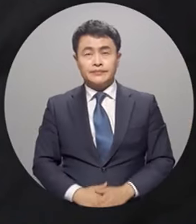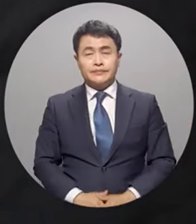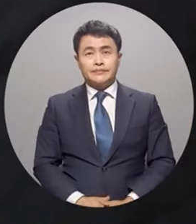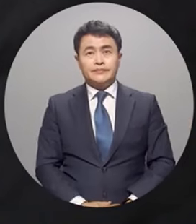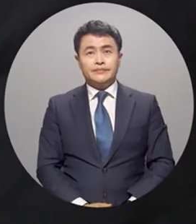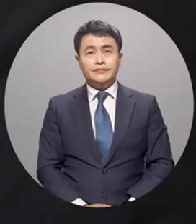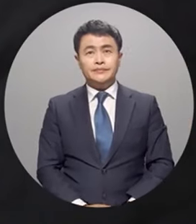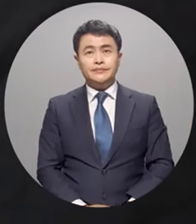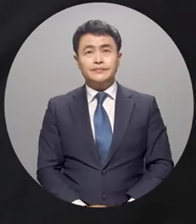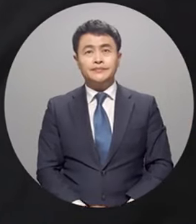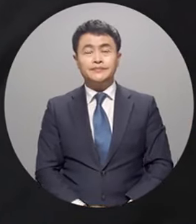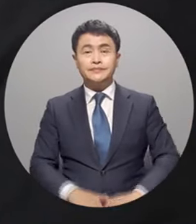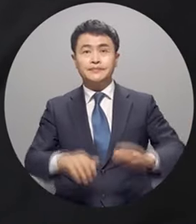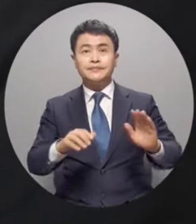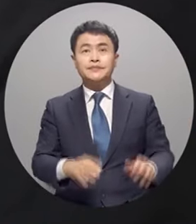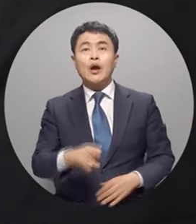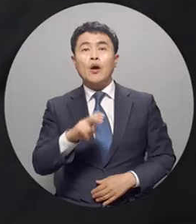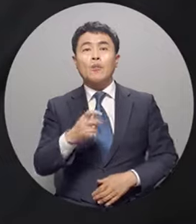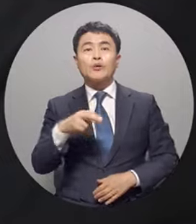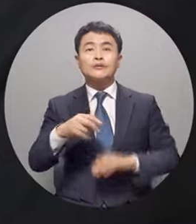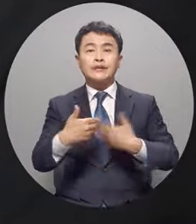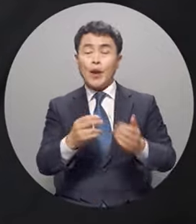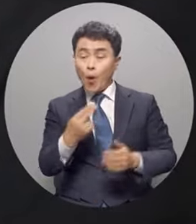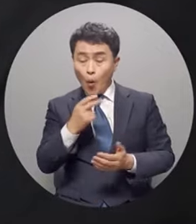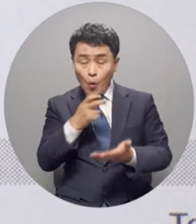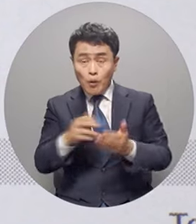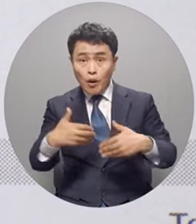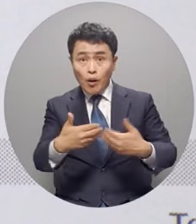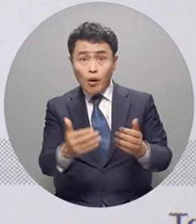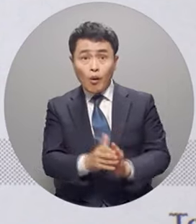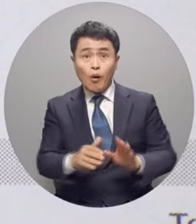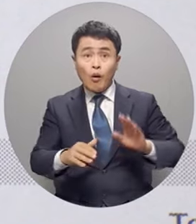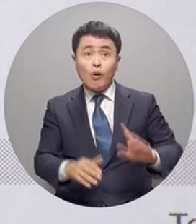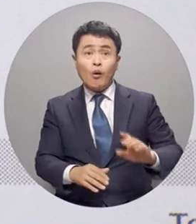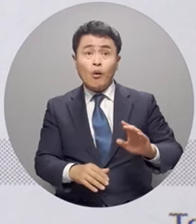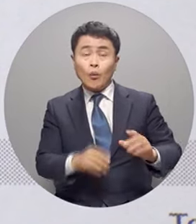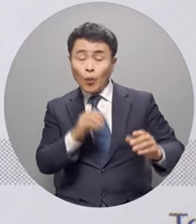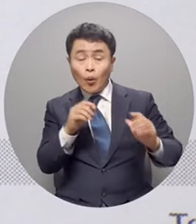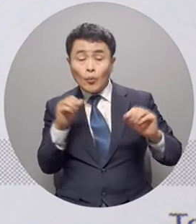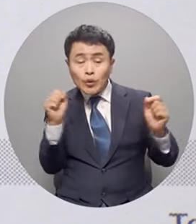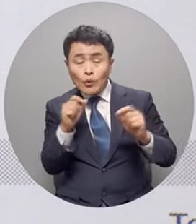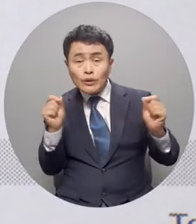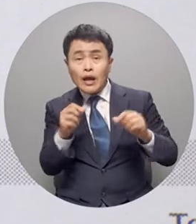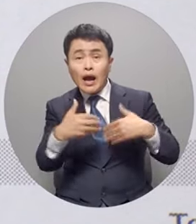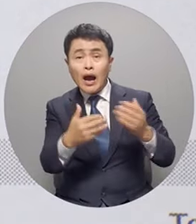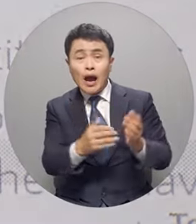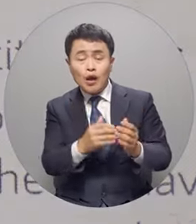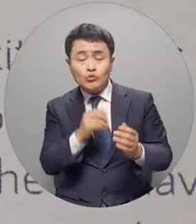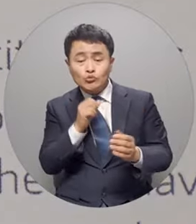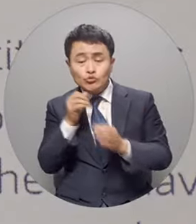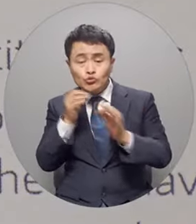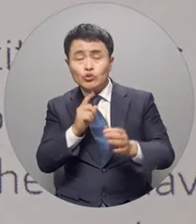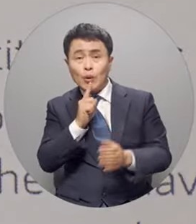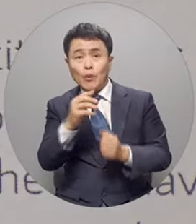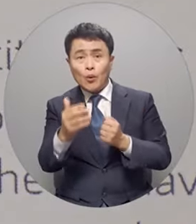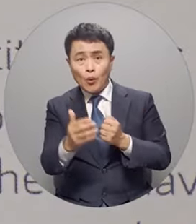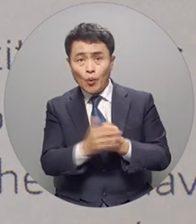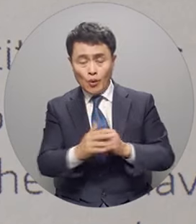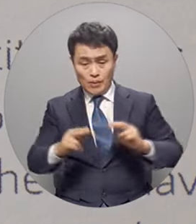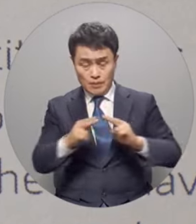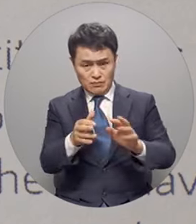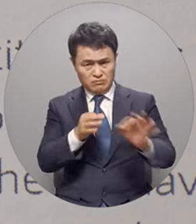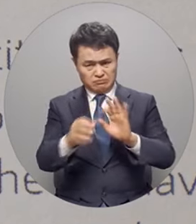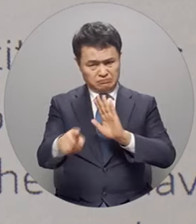기자입니다 모건스탠리 홍콩법인이 지난 15일 공개한 곧 겨울이 닥친다는 제목의 투자보고서 반도체 시장을